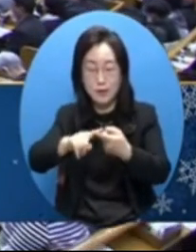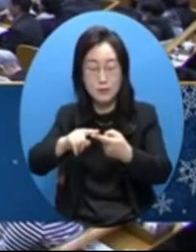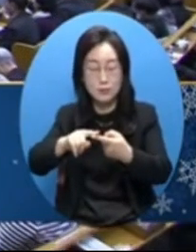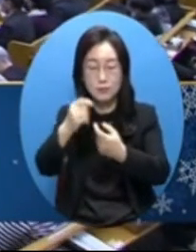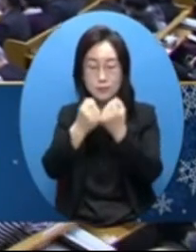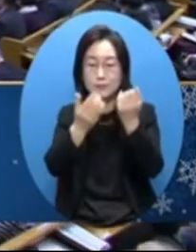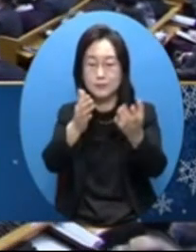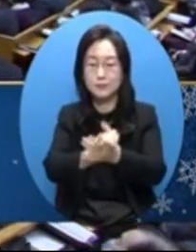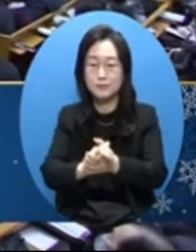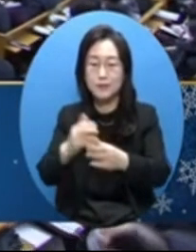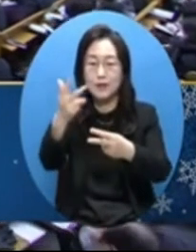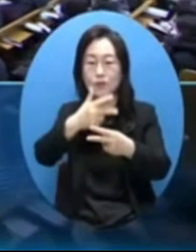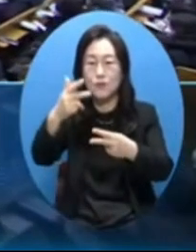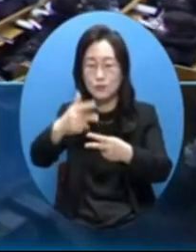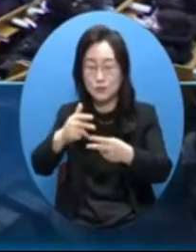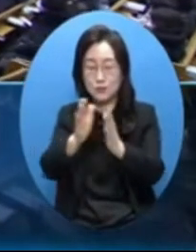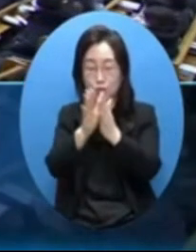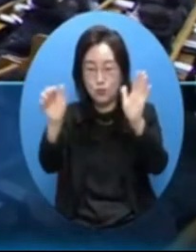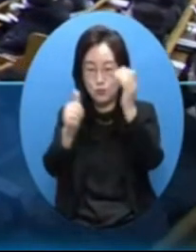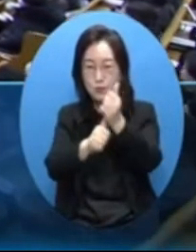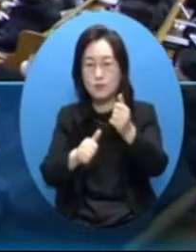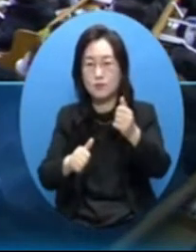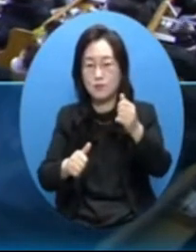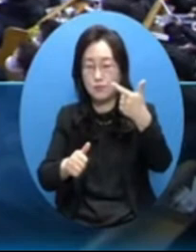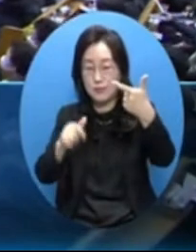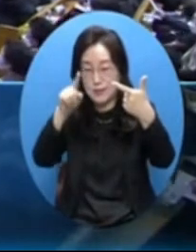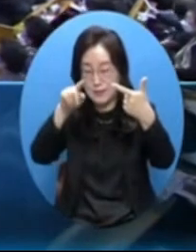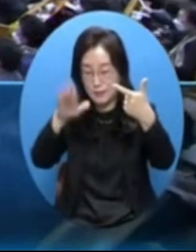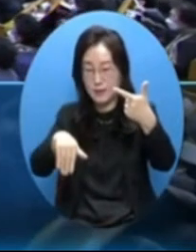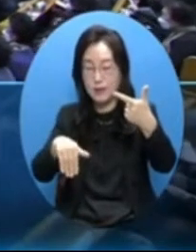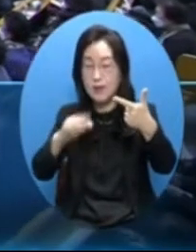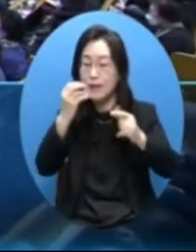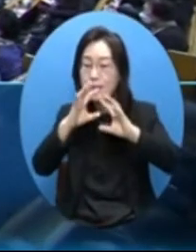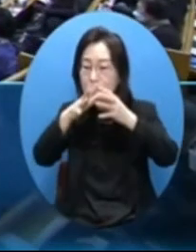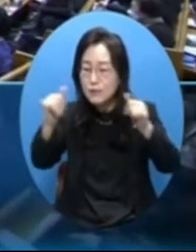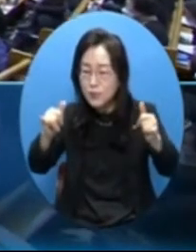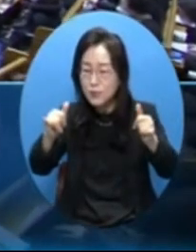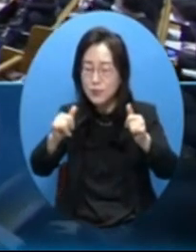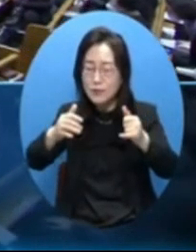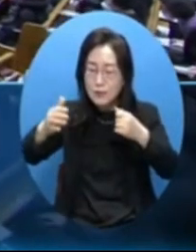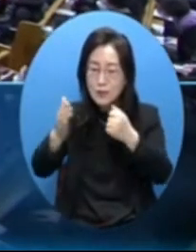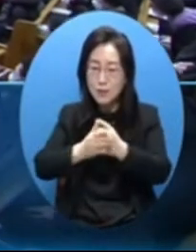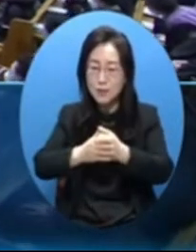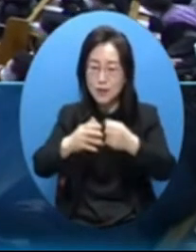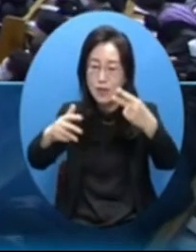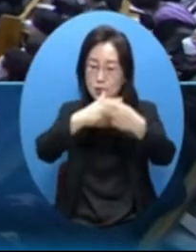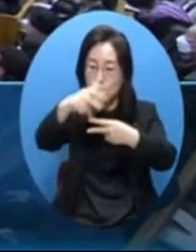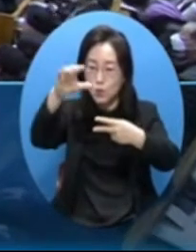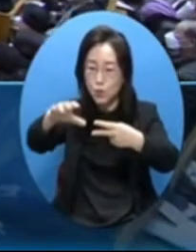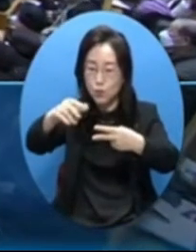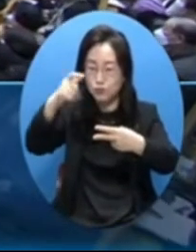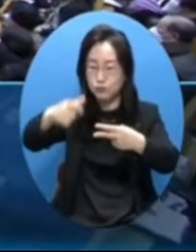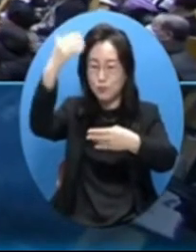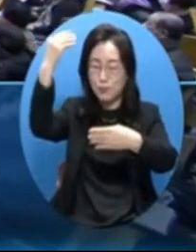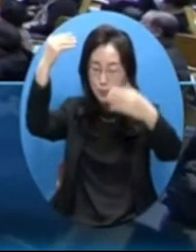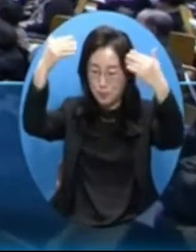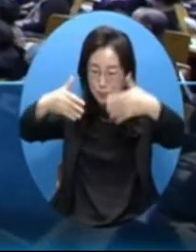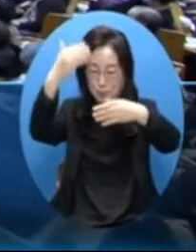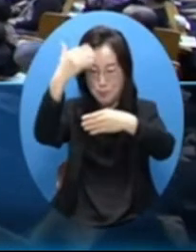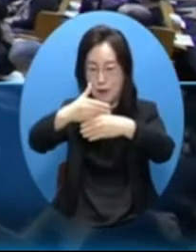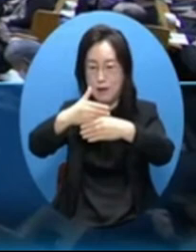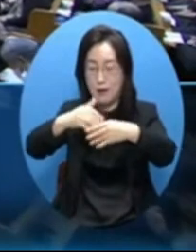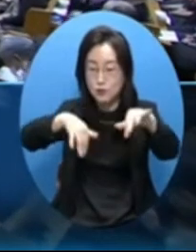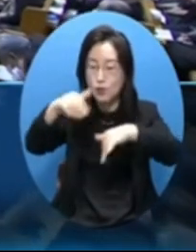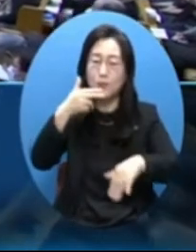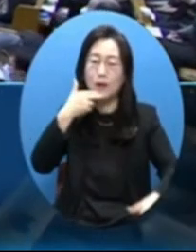원합니다 여호수아도 6장 1절도 3절입니다 이스라엘 자손들로 말미암아 여리고는 굳게 닫혔고 출입하는 자가 없더라 여호와께서 여호수아에게